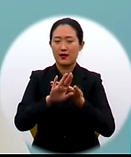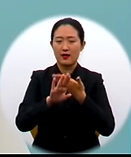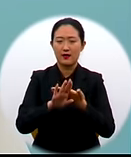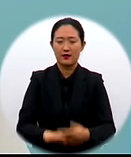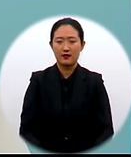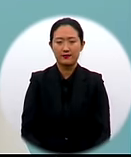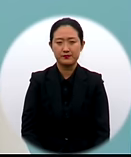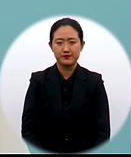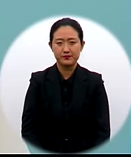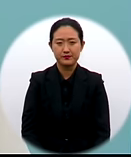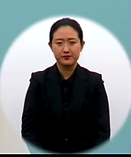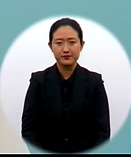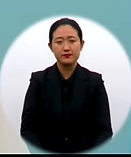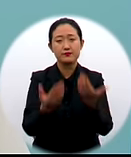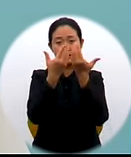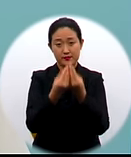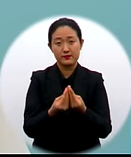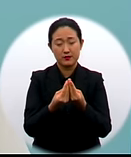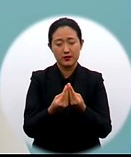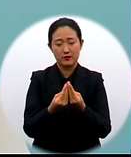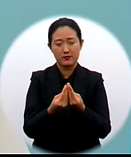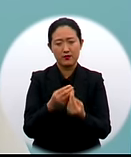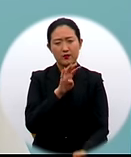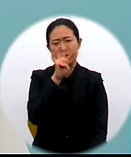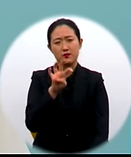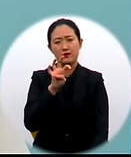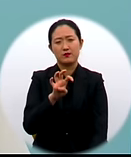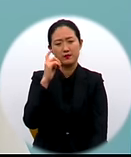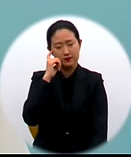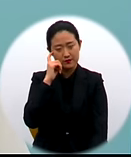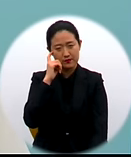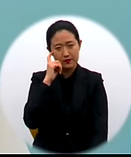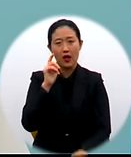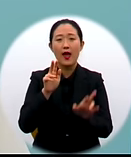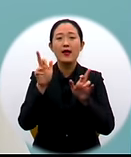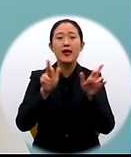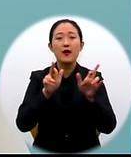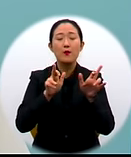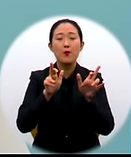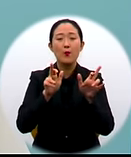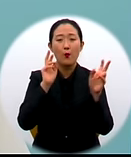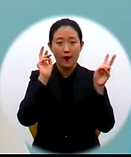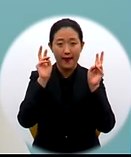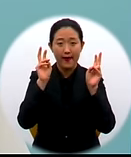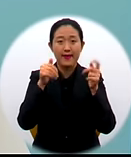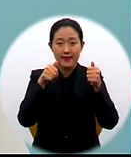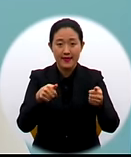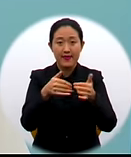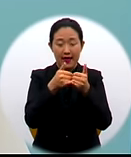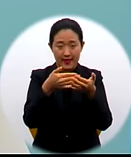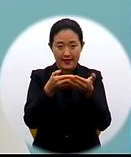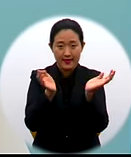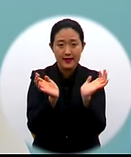사례가 있냐면요. 되게 의아해하시는 것 중에 한동안 게임 회사들이 인사팀을 뽑을 때 우대 조건